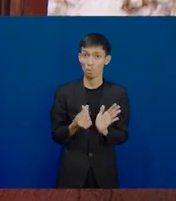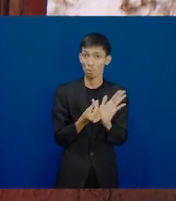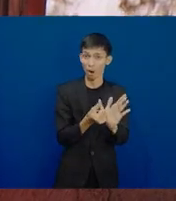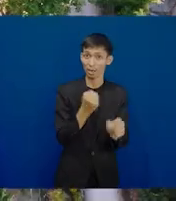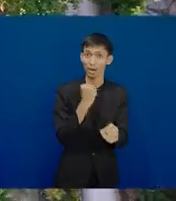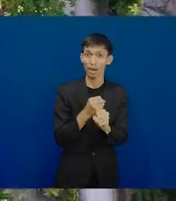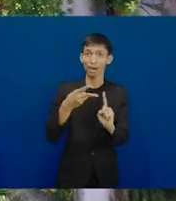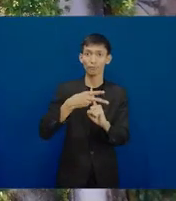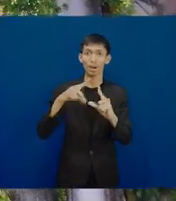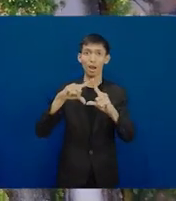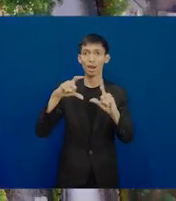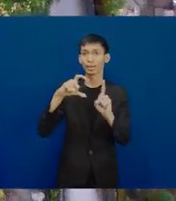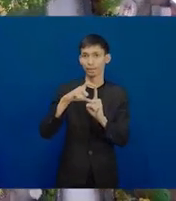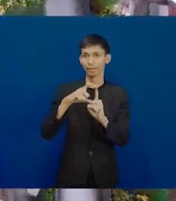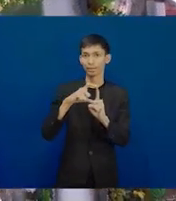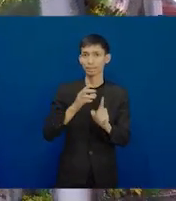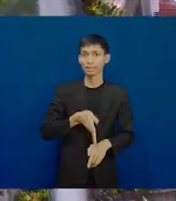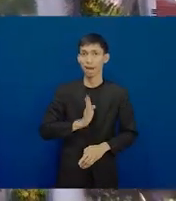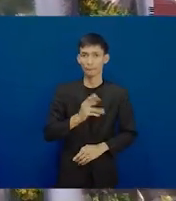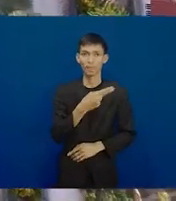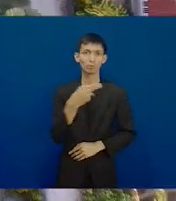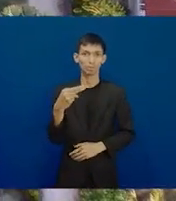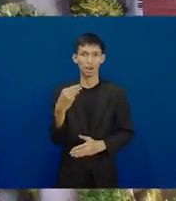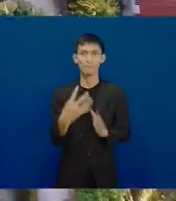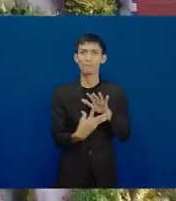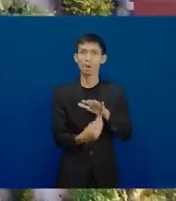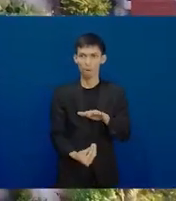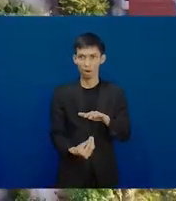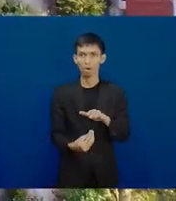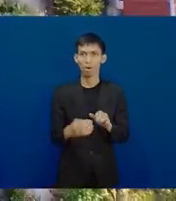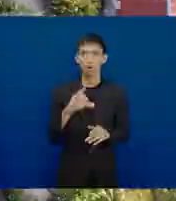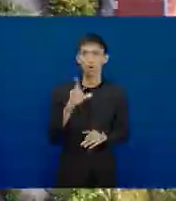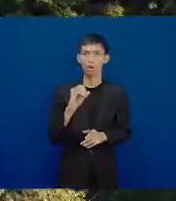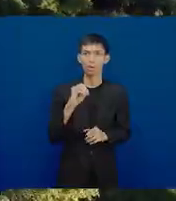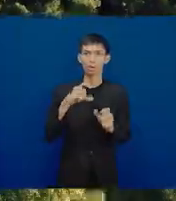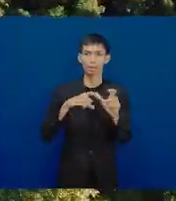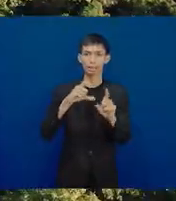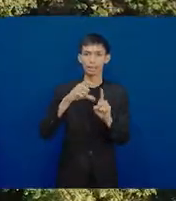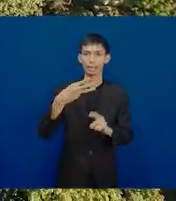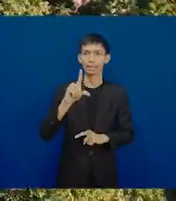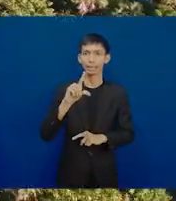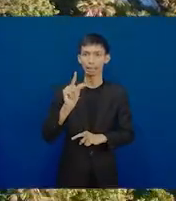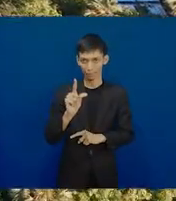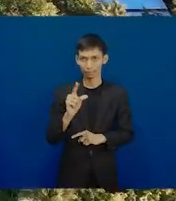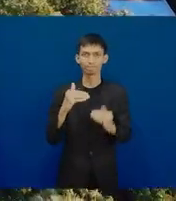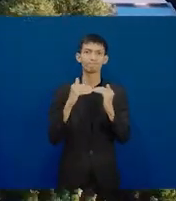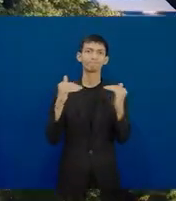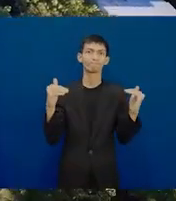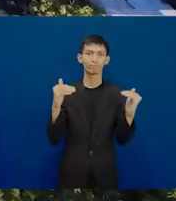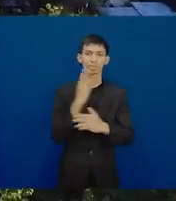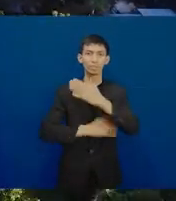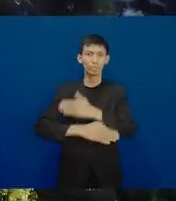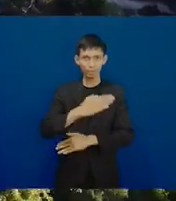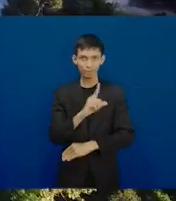didanai oleh dfat Sigap Indonesia mengimplementasikan proyek Solider strengthening social inclusion for